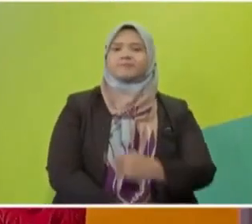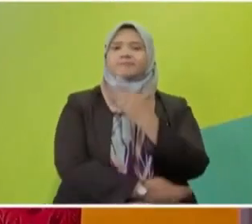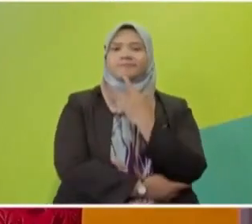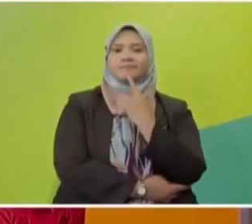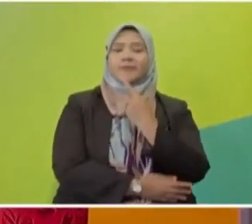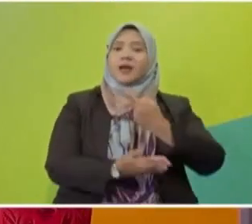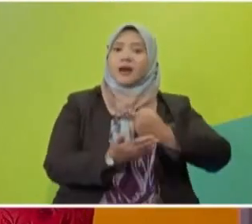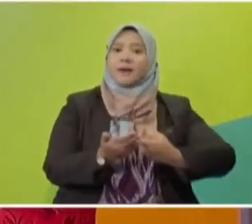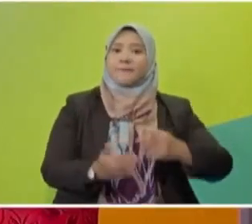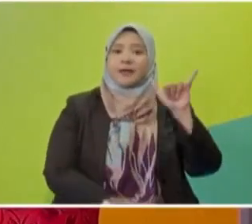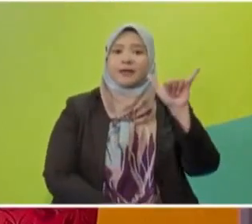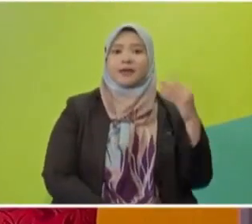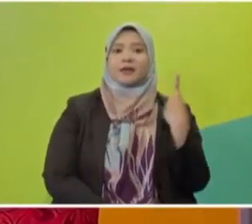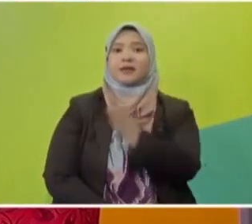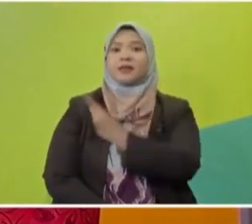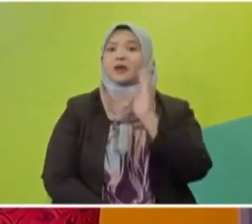Yati. Baiklah.